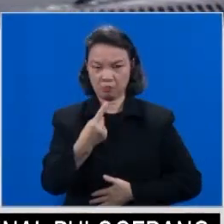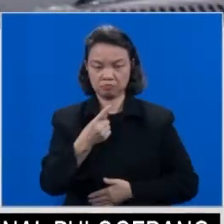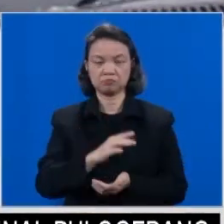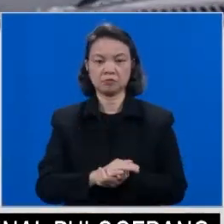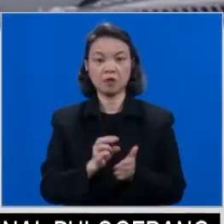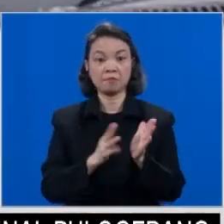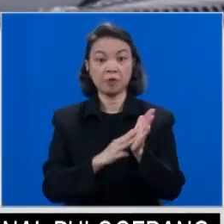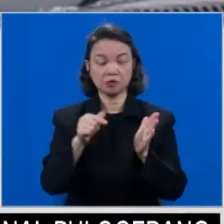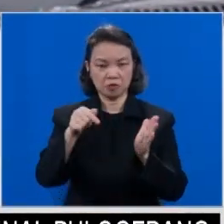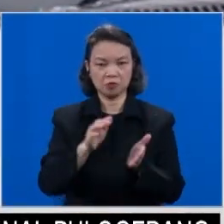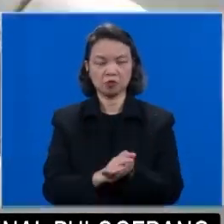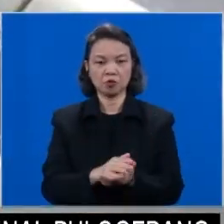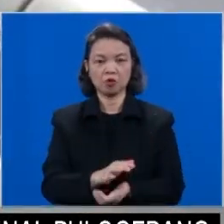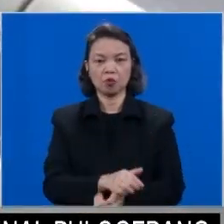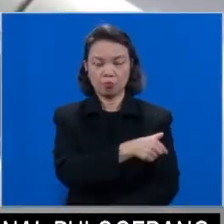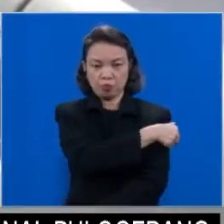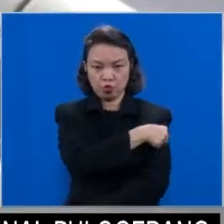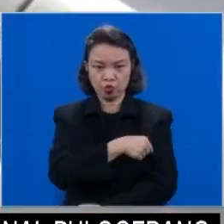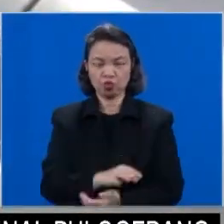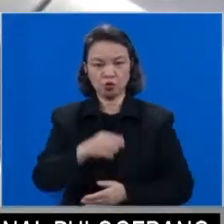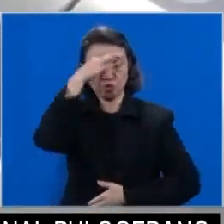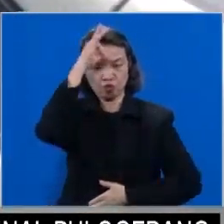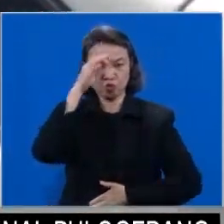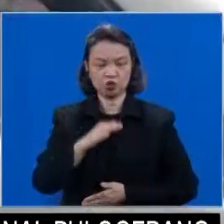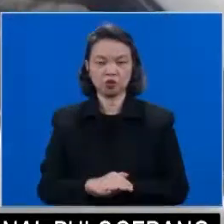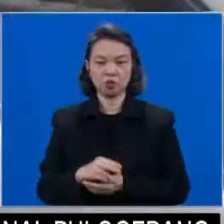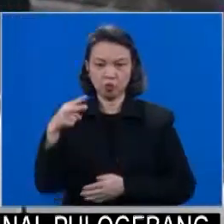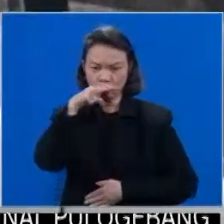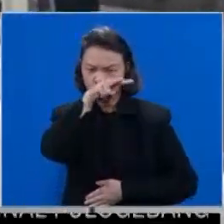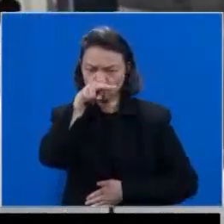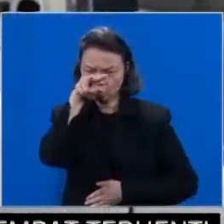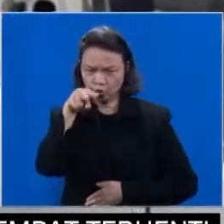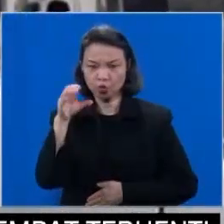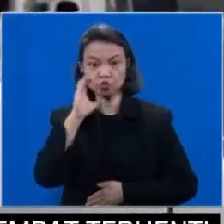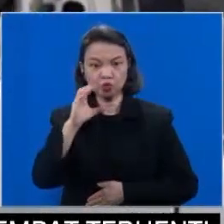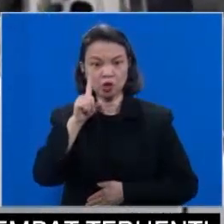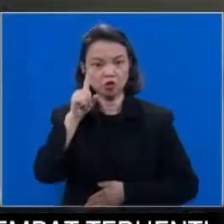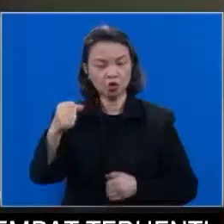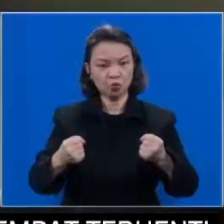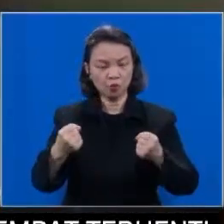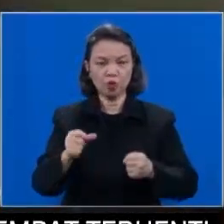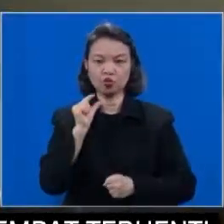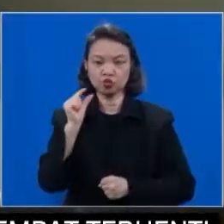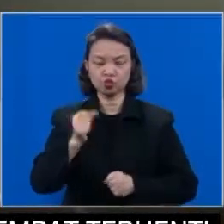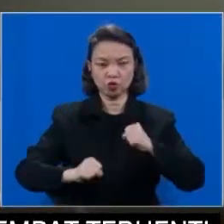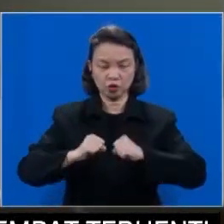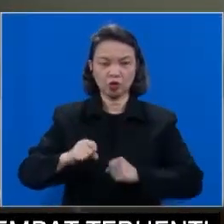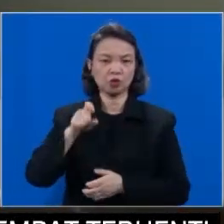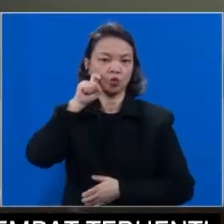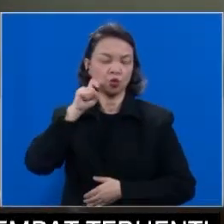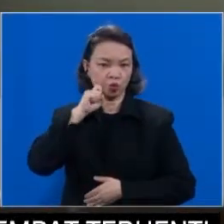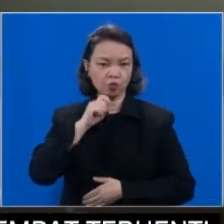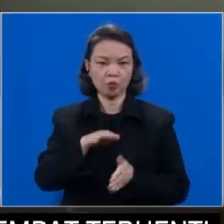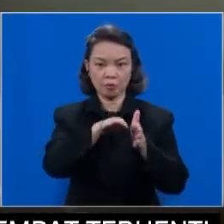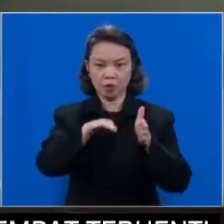insiden ini bermula saat petugas Sabhara yang sedang berpatroli curiga sebuah mobil digunakan untuk tindakan mesum saat parkir di kawasan